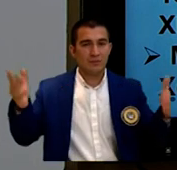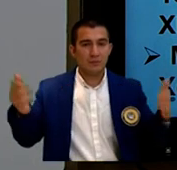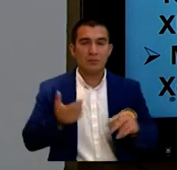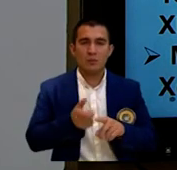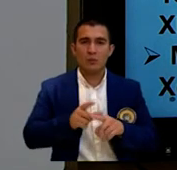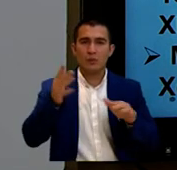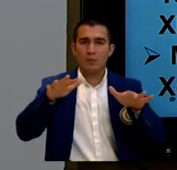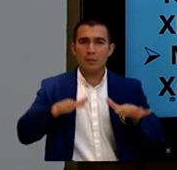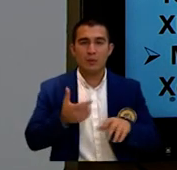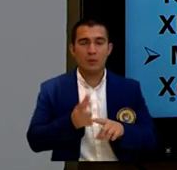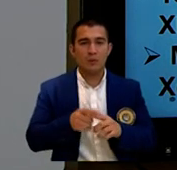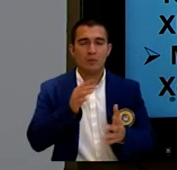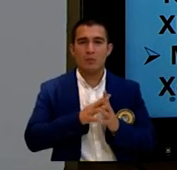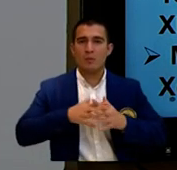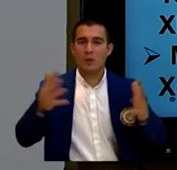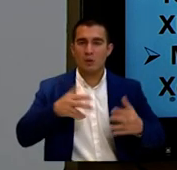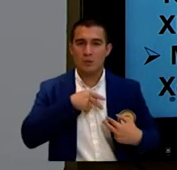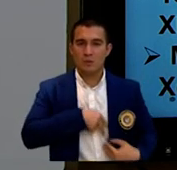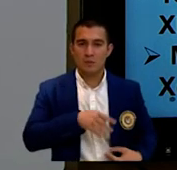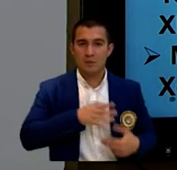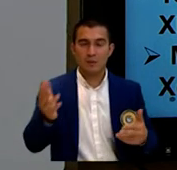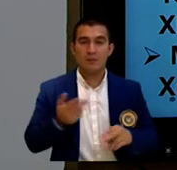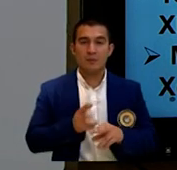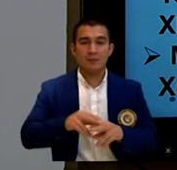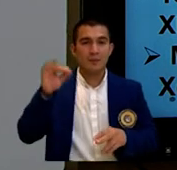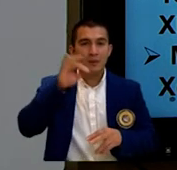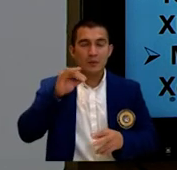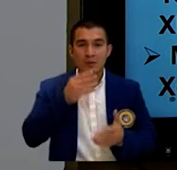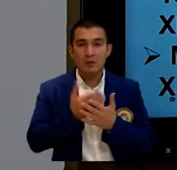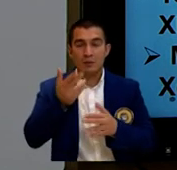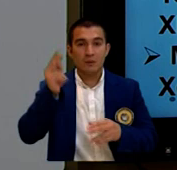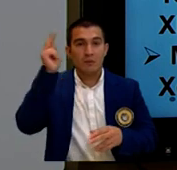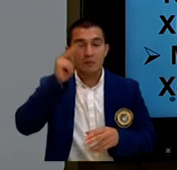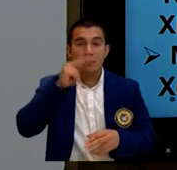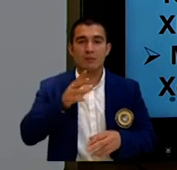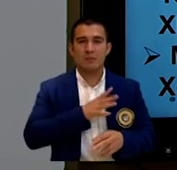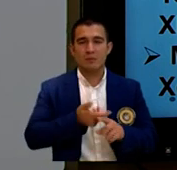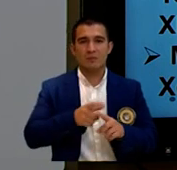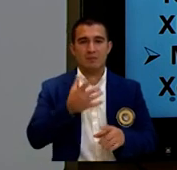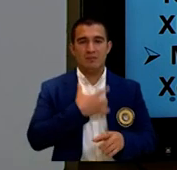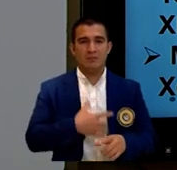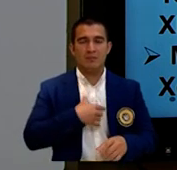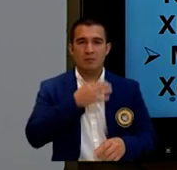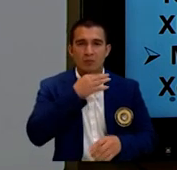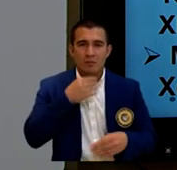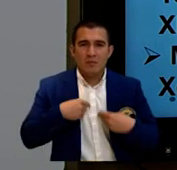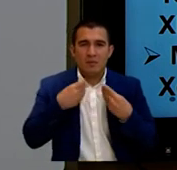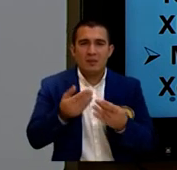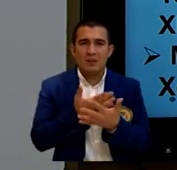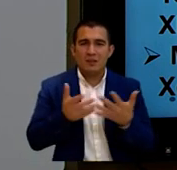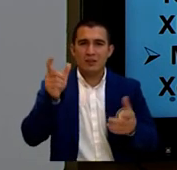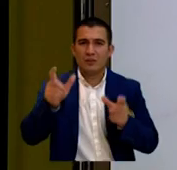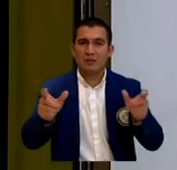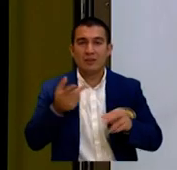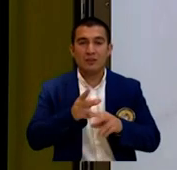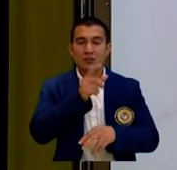ham katta ahamiyat kasb etdi. Jumladan, tarix fanini rivojlanishiga juda katta hissa qo'shgan jadidchilar bu davrda